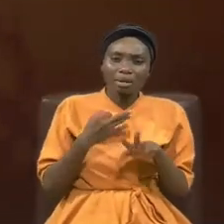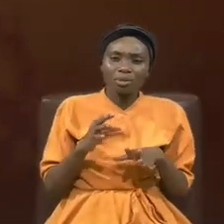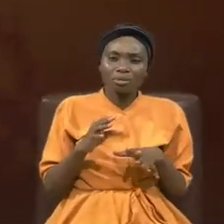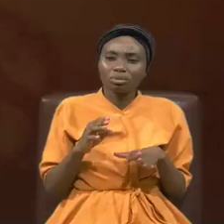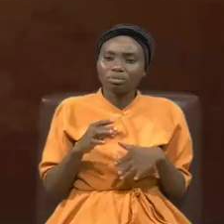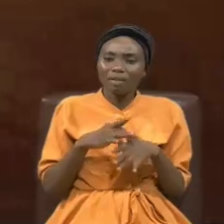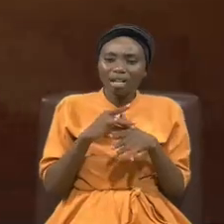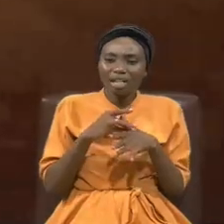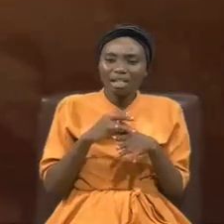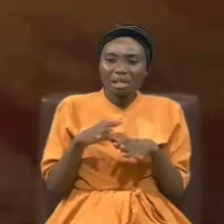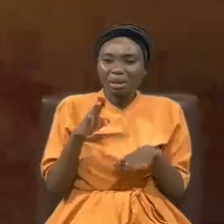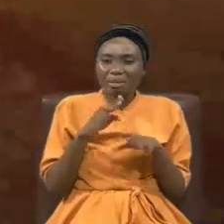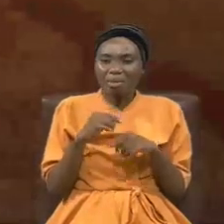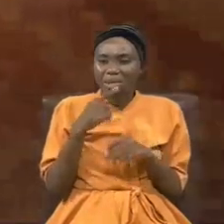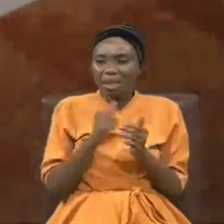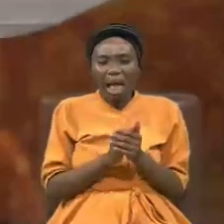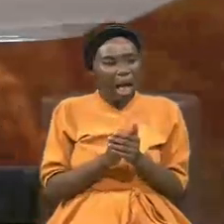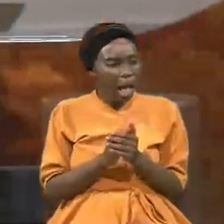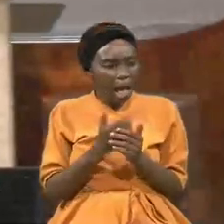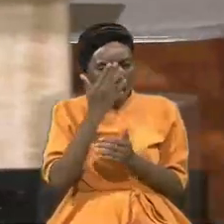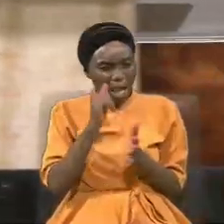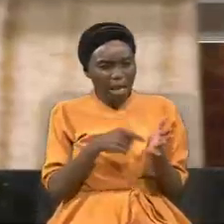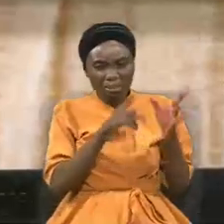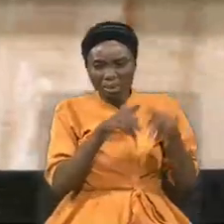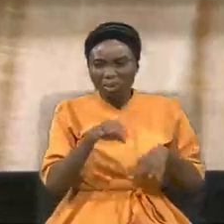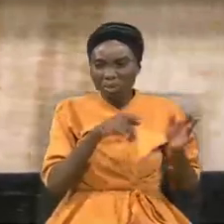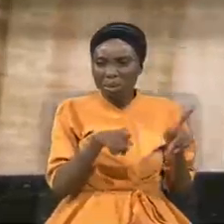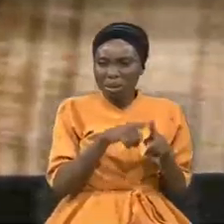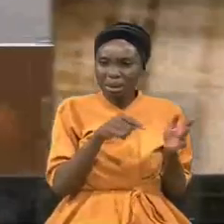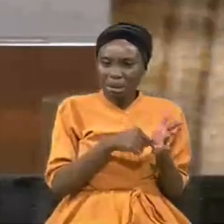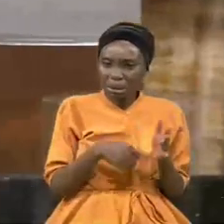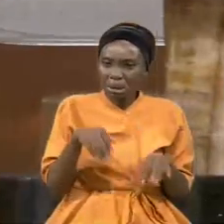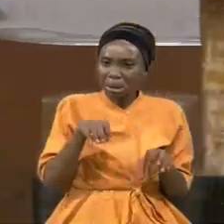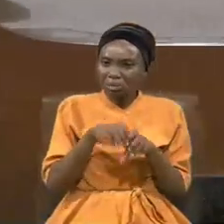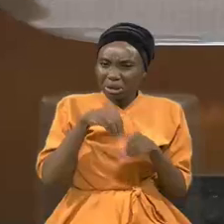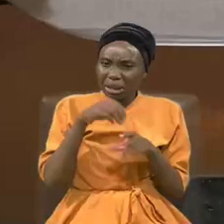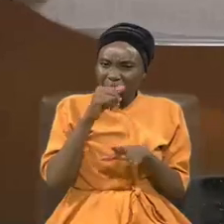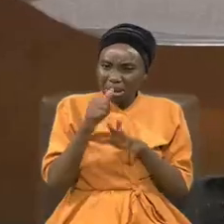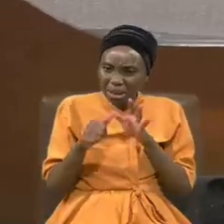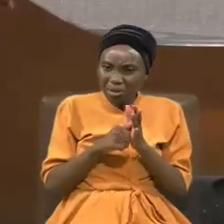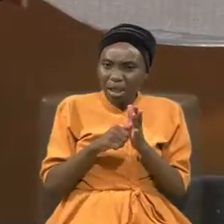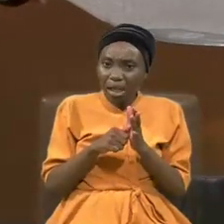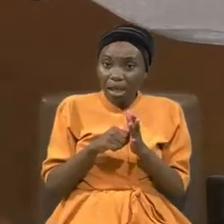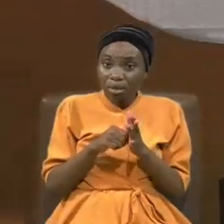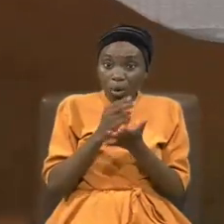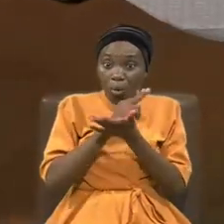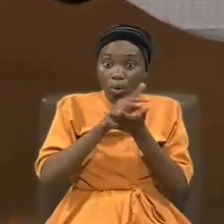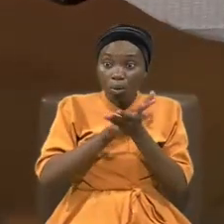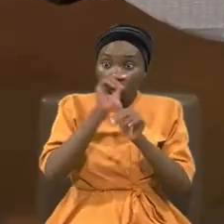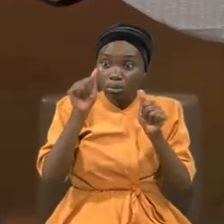ils vous regardent, et vous faites comme ça, ils disent que, pourquoi celui-ci l'a fait comme ça dans le sanctuaire de